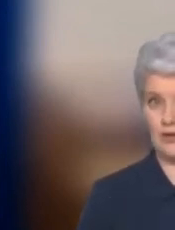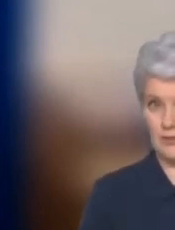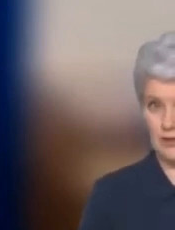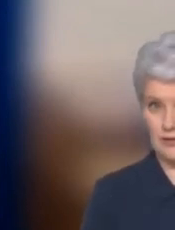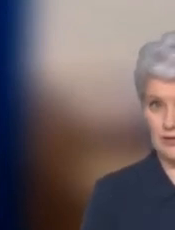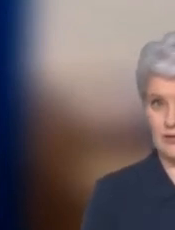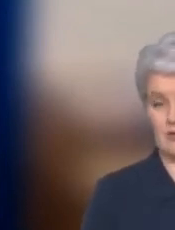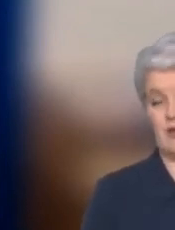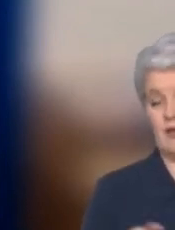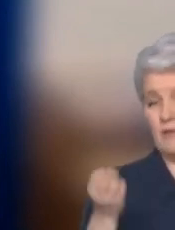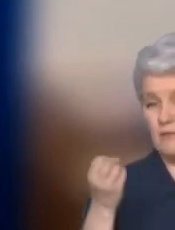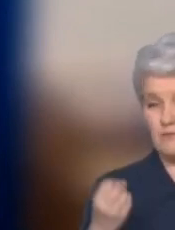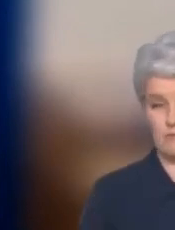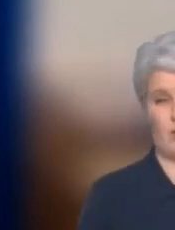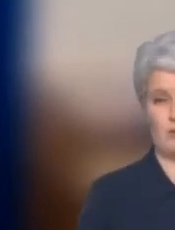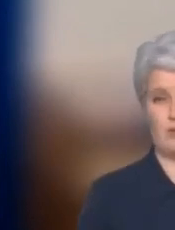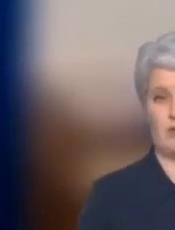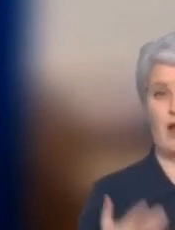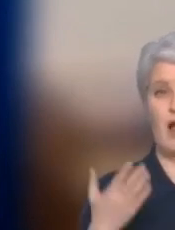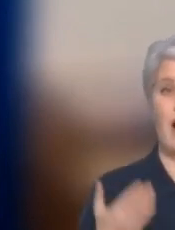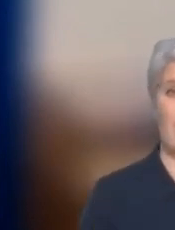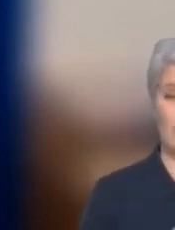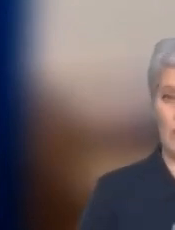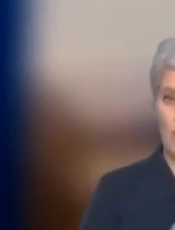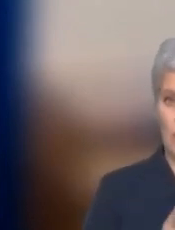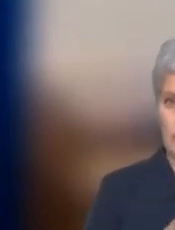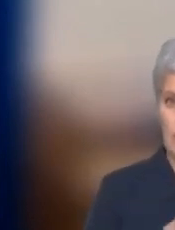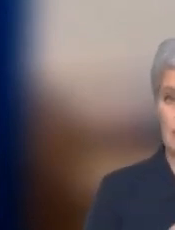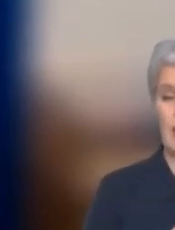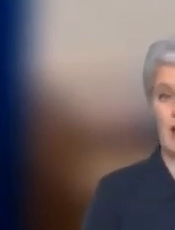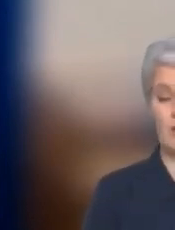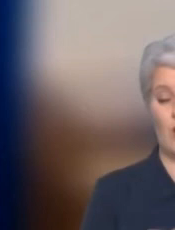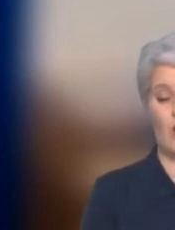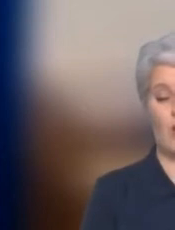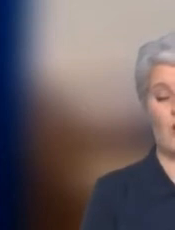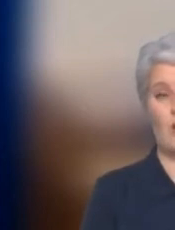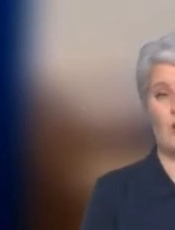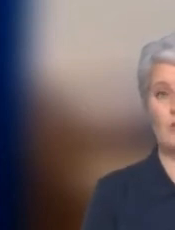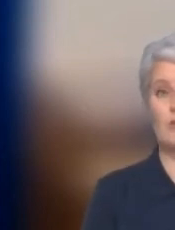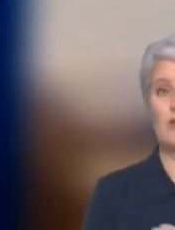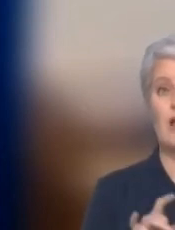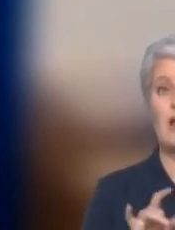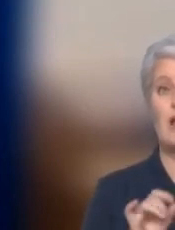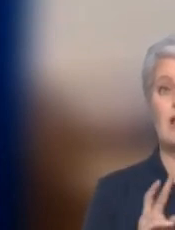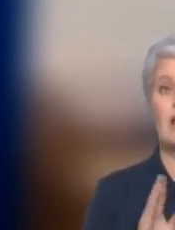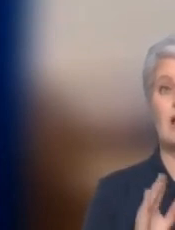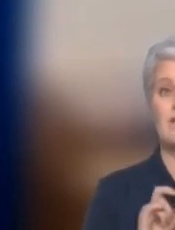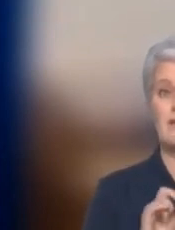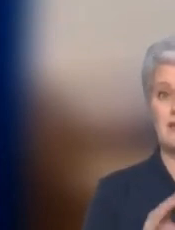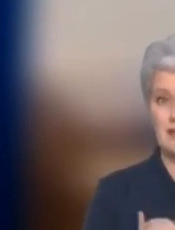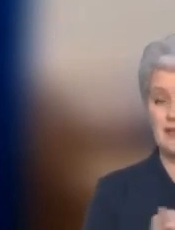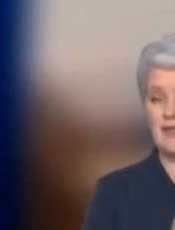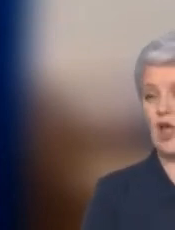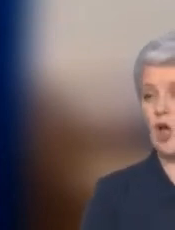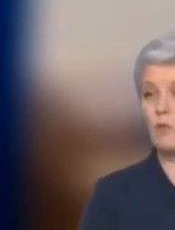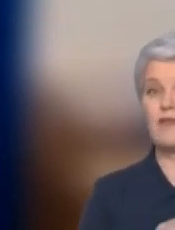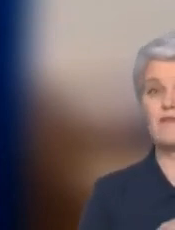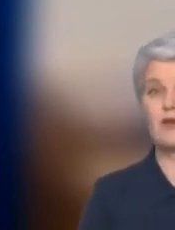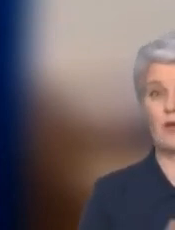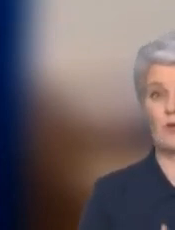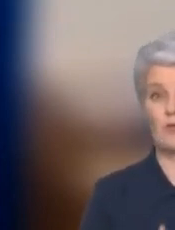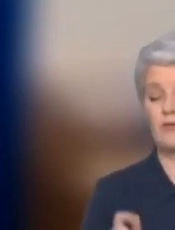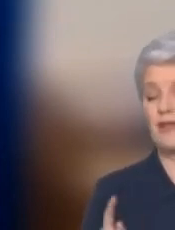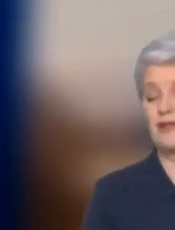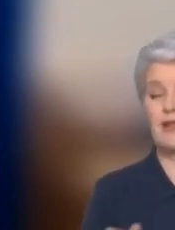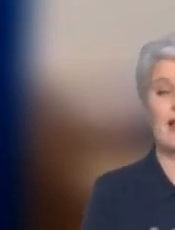в дуже простий, зручний спосіб. Або онлайн, або видрукувати собі реквізити для рахунку, піти в банк і заплатити. І так, як